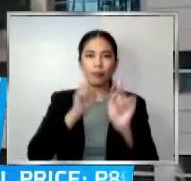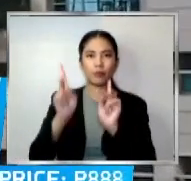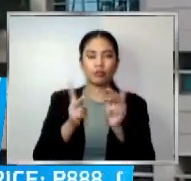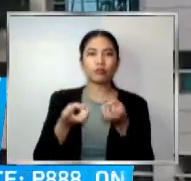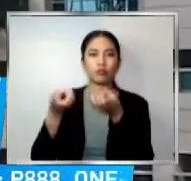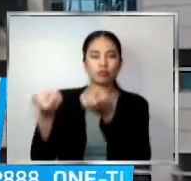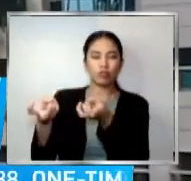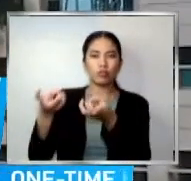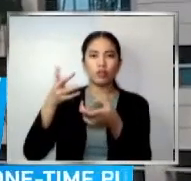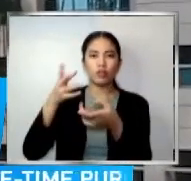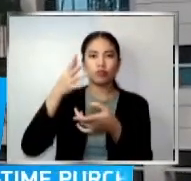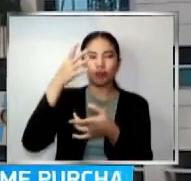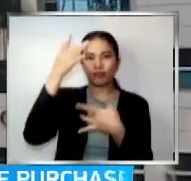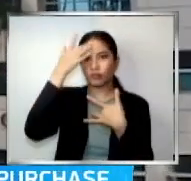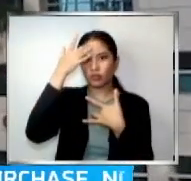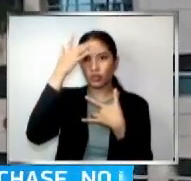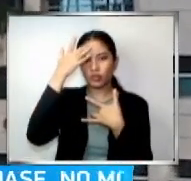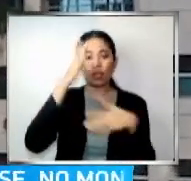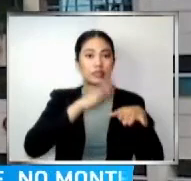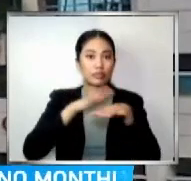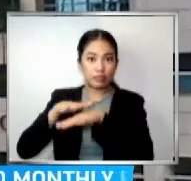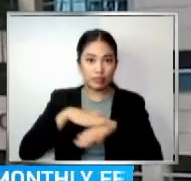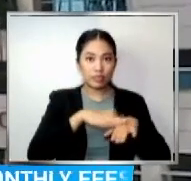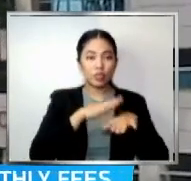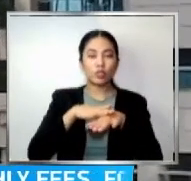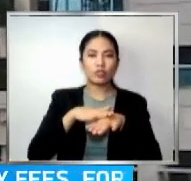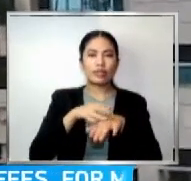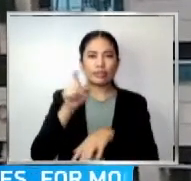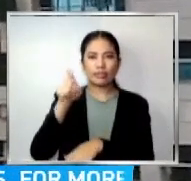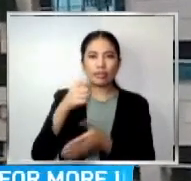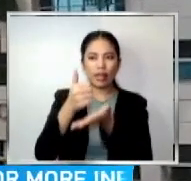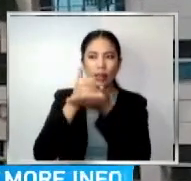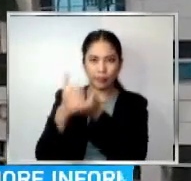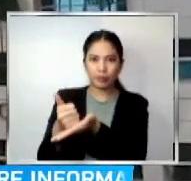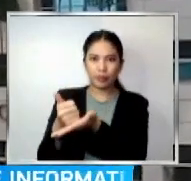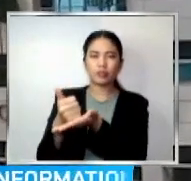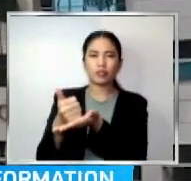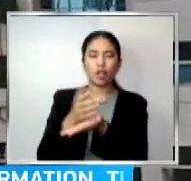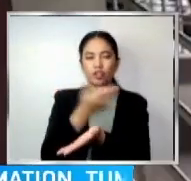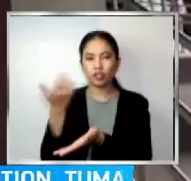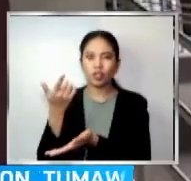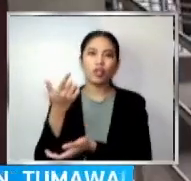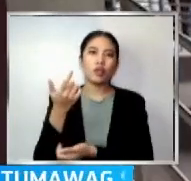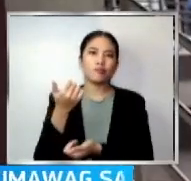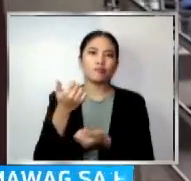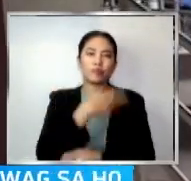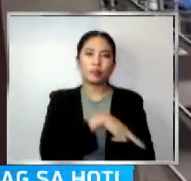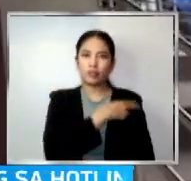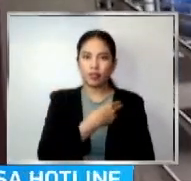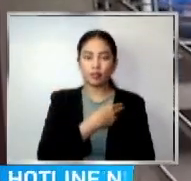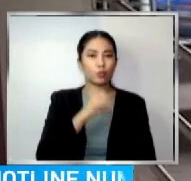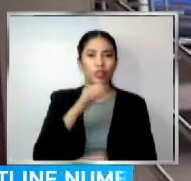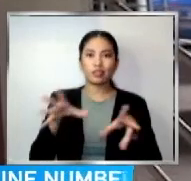care na sa healthcare facility pumunta. 12 ospital naman doon ang hindi tatanggap ng bisita na galing sa Tan Tock Seng